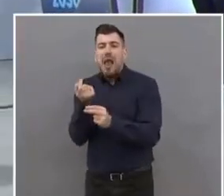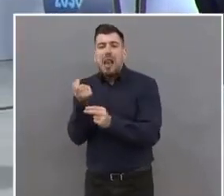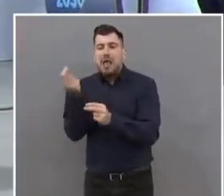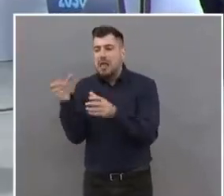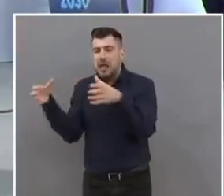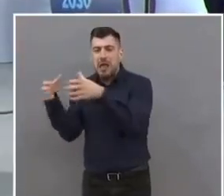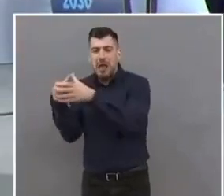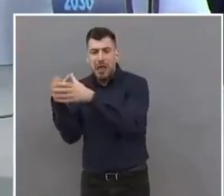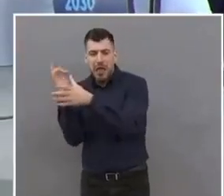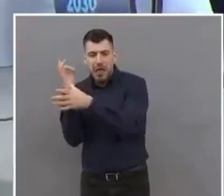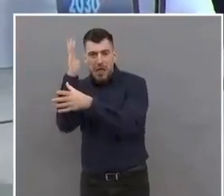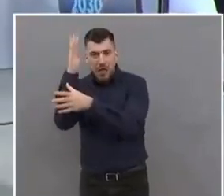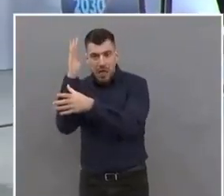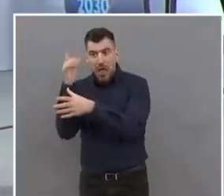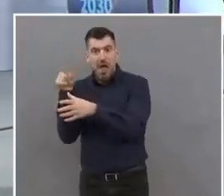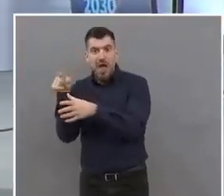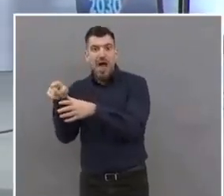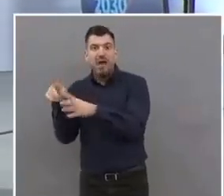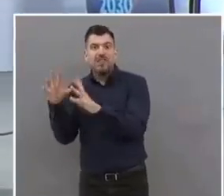φοιτητές.